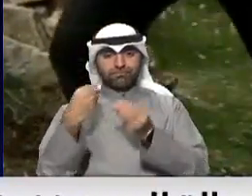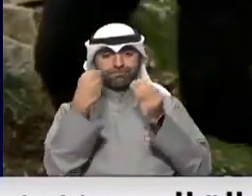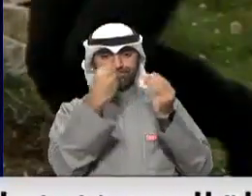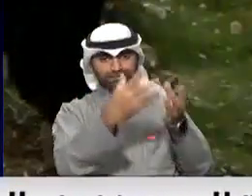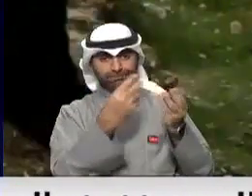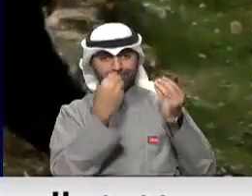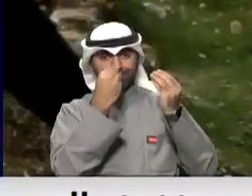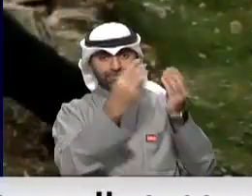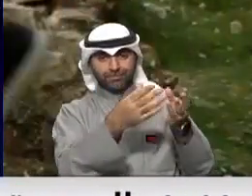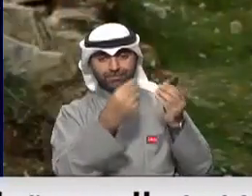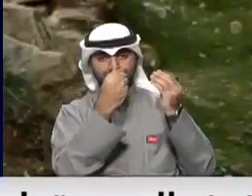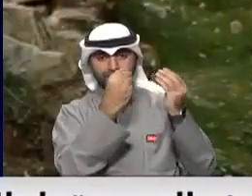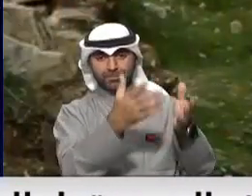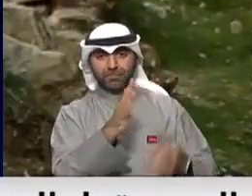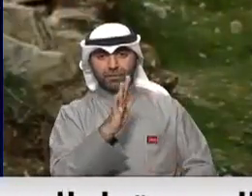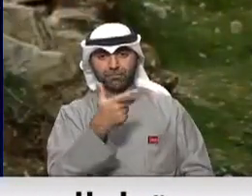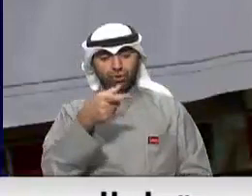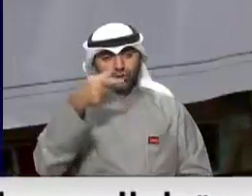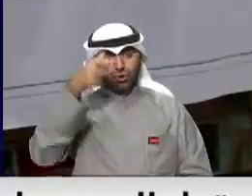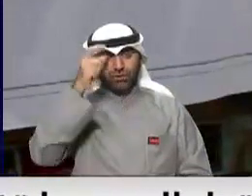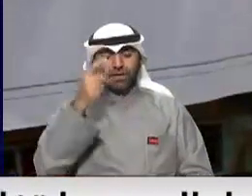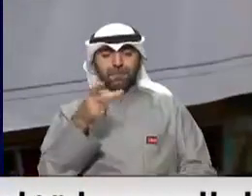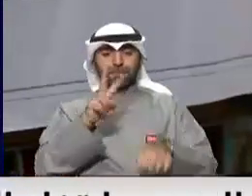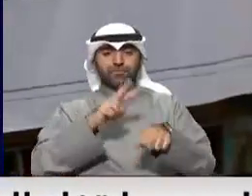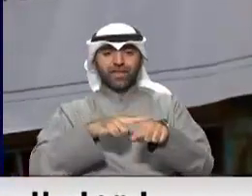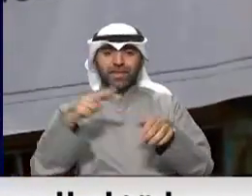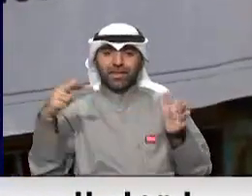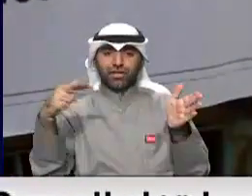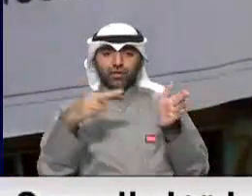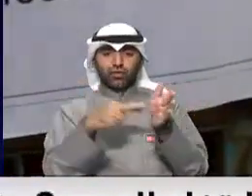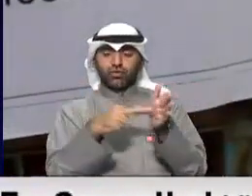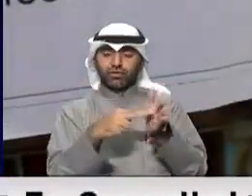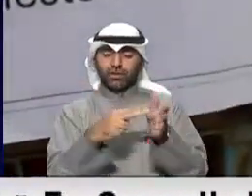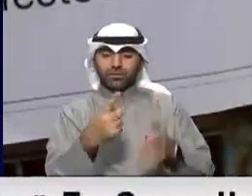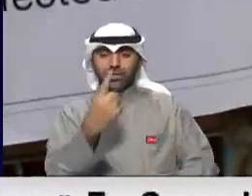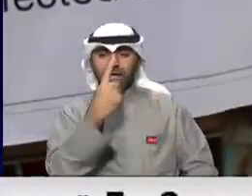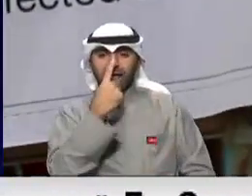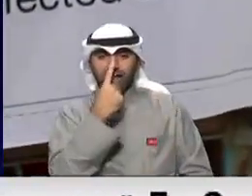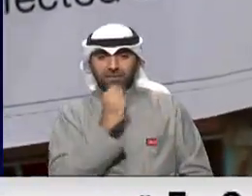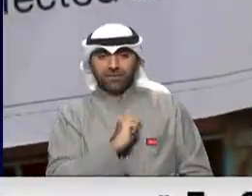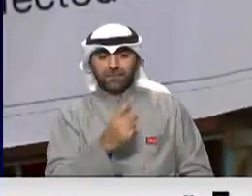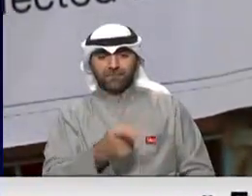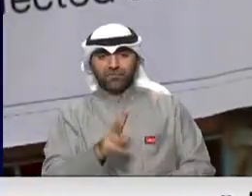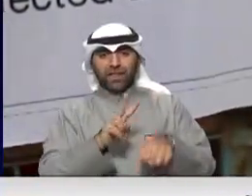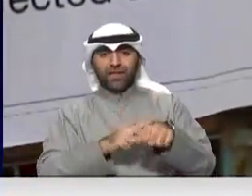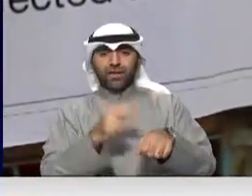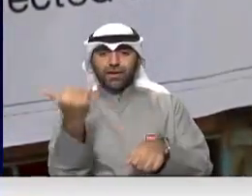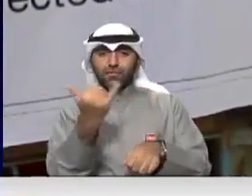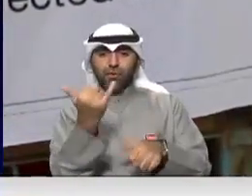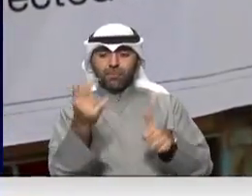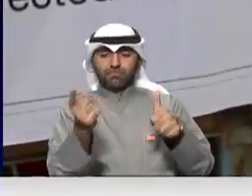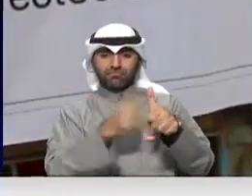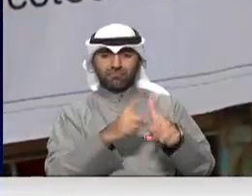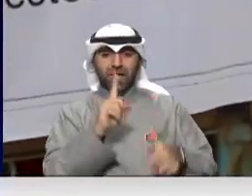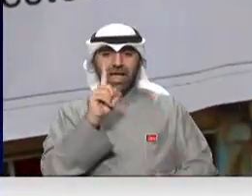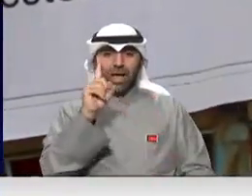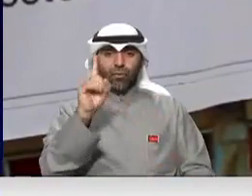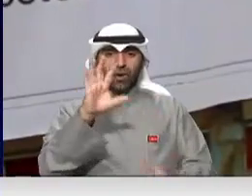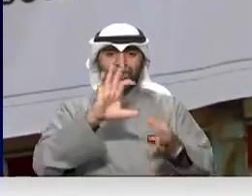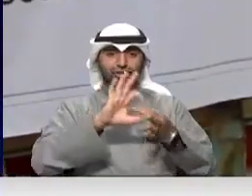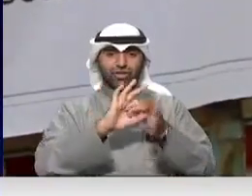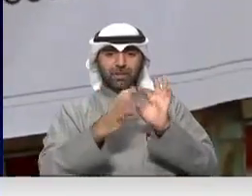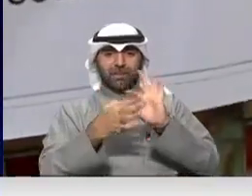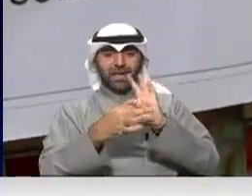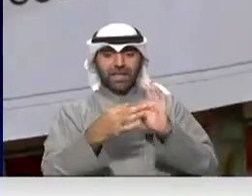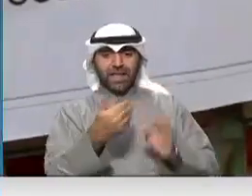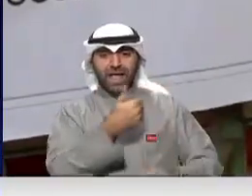مثل هذه الصوبات او الخيم تصنعها بشكل محلي علشان تغطي الحاجه. فمثل هذه المشاورات وهذه الاجتماعات اللي